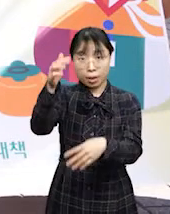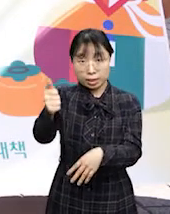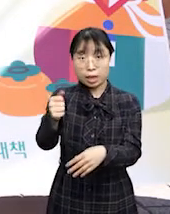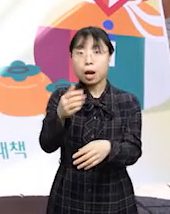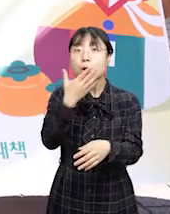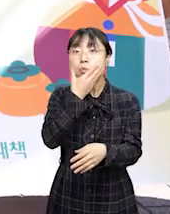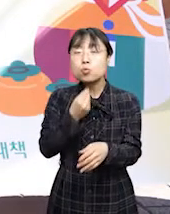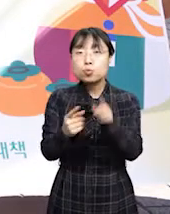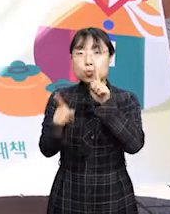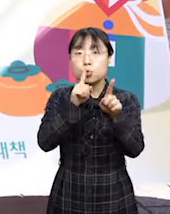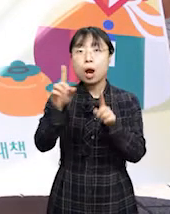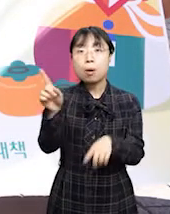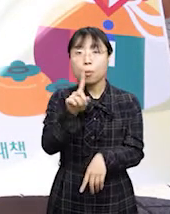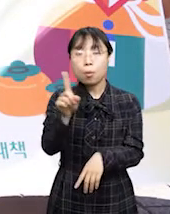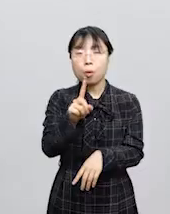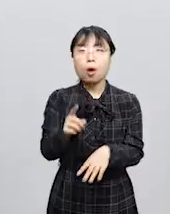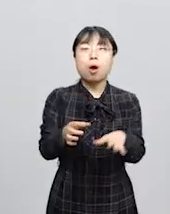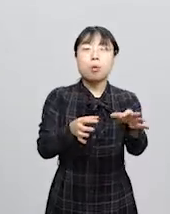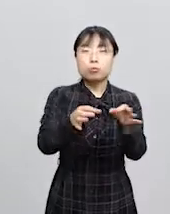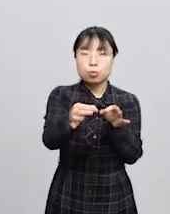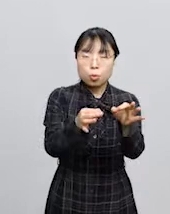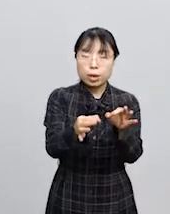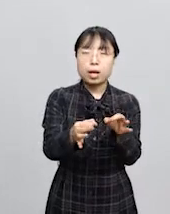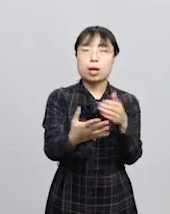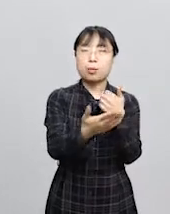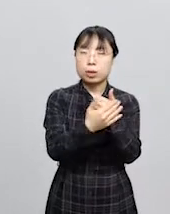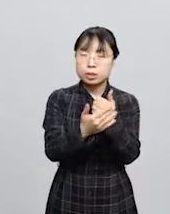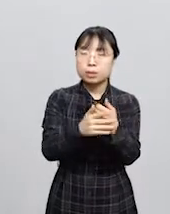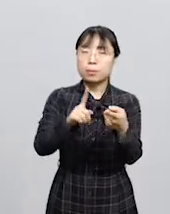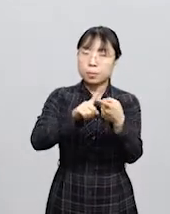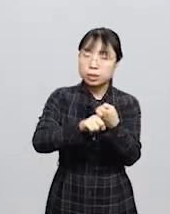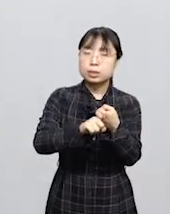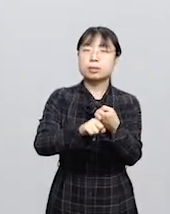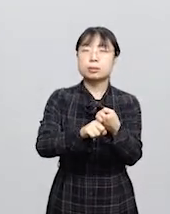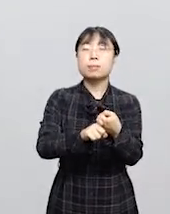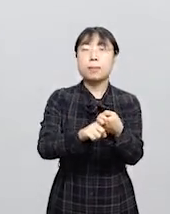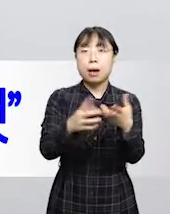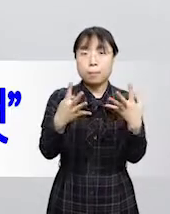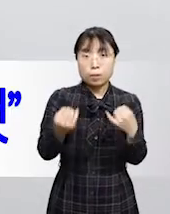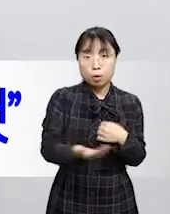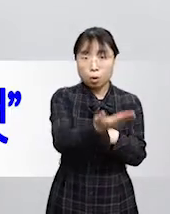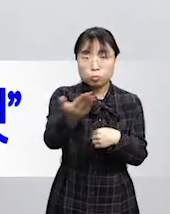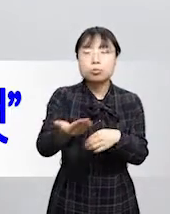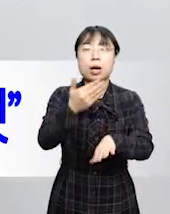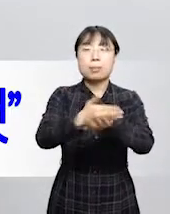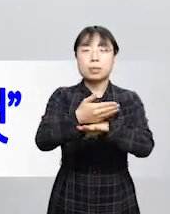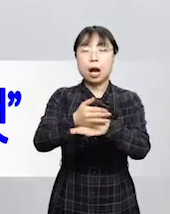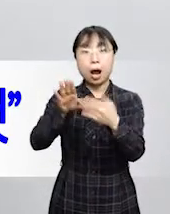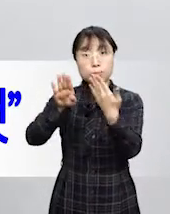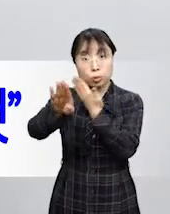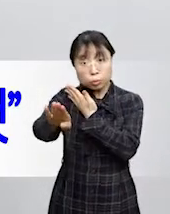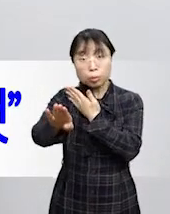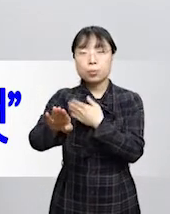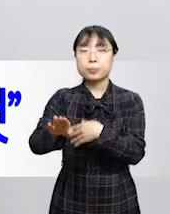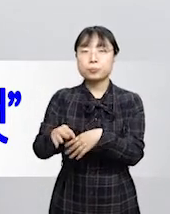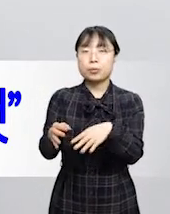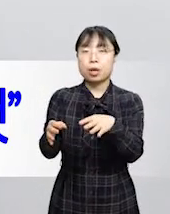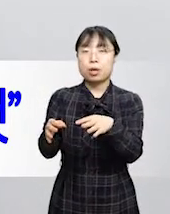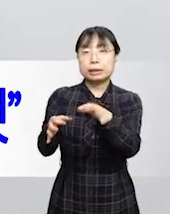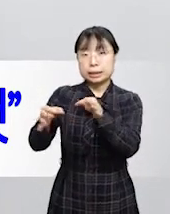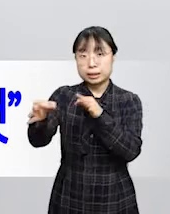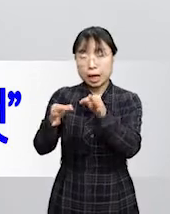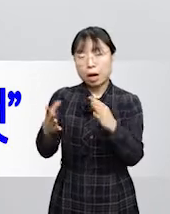부곡 도깨비시장의 관심과 지원을 아끼지 않는 모든 분들께 감사드린다며 앞으로도 부곡 도깨비시장 경쟁력